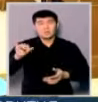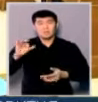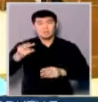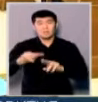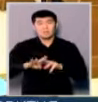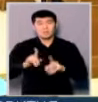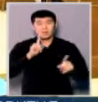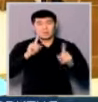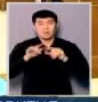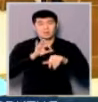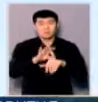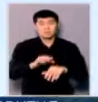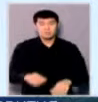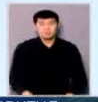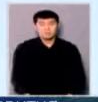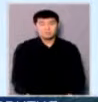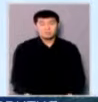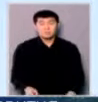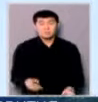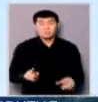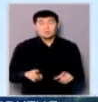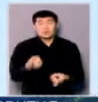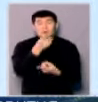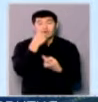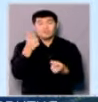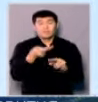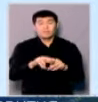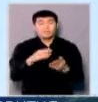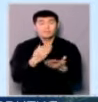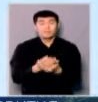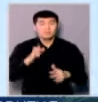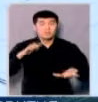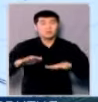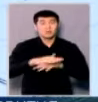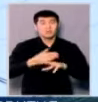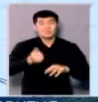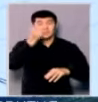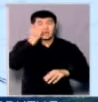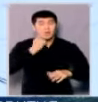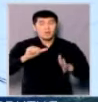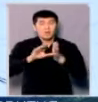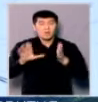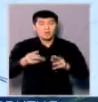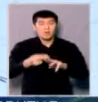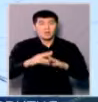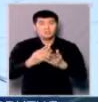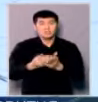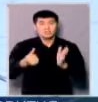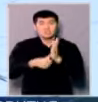Скляра на пленарном заседании. По его информации, в среднем по стране изношенность электрической сети